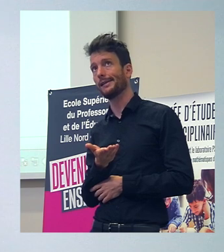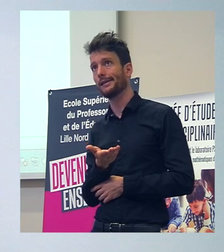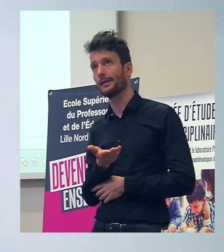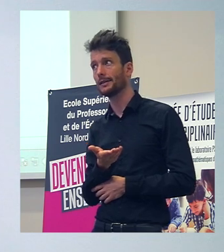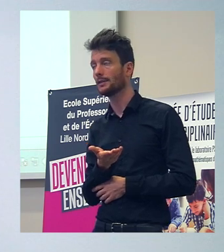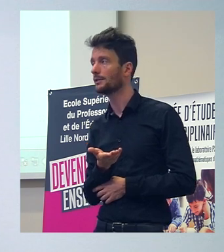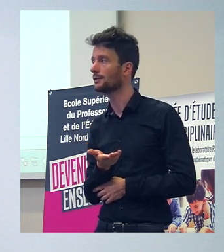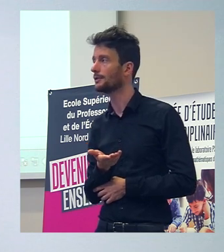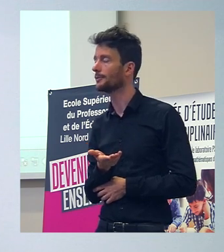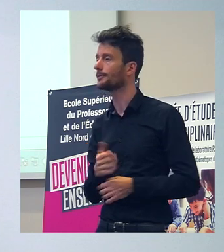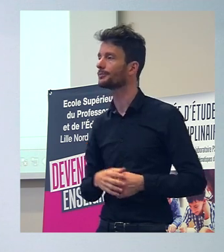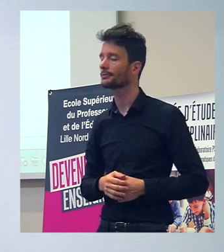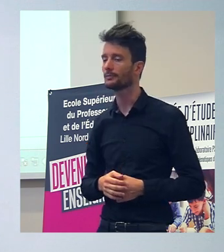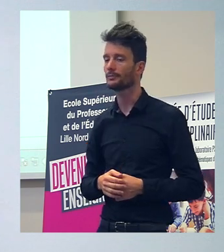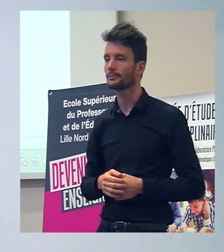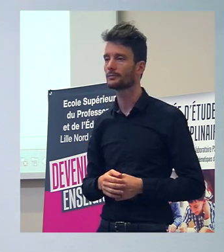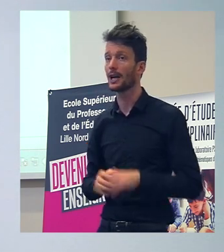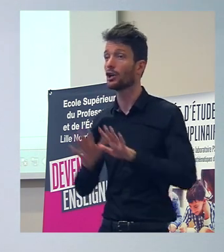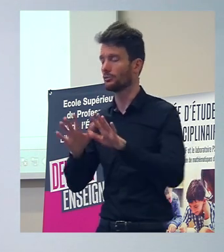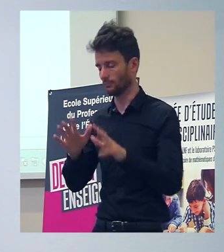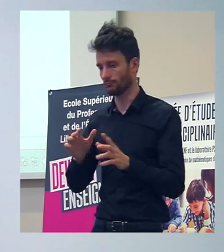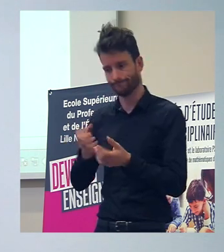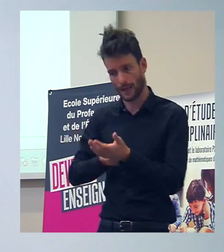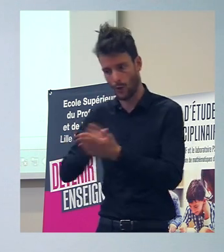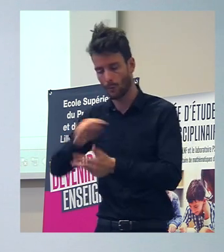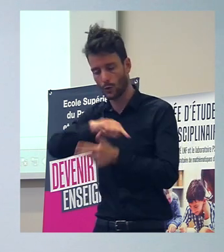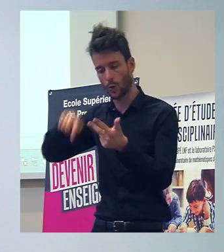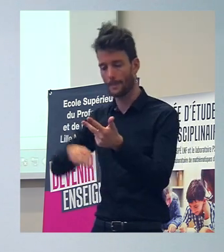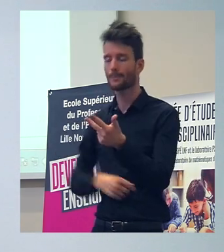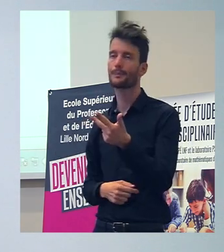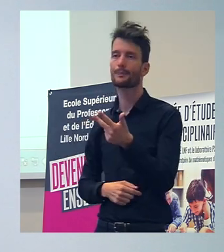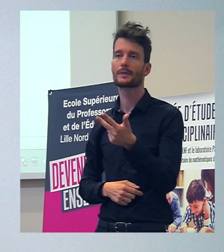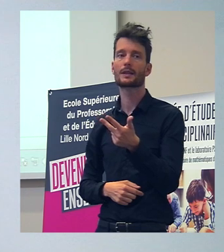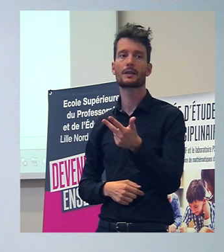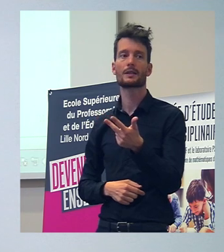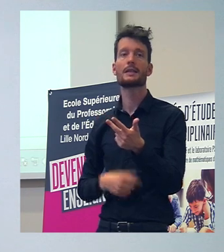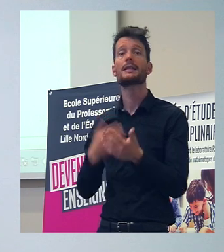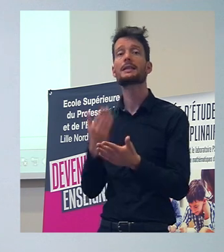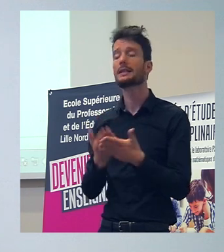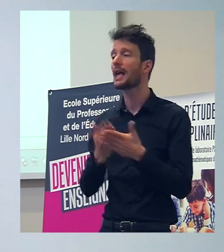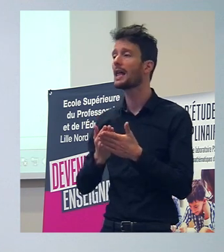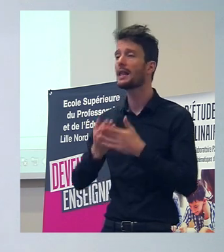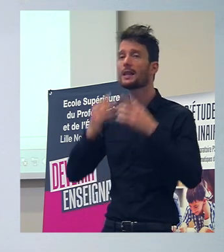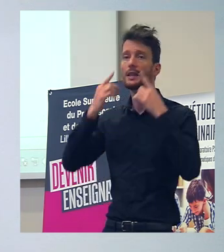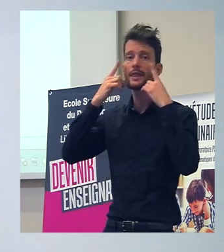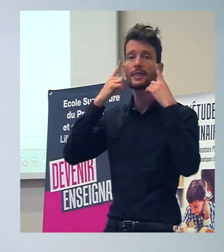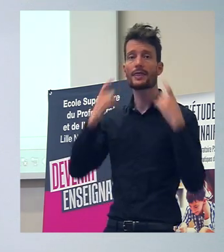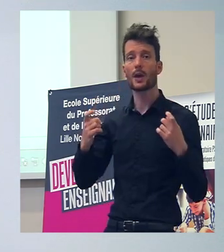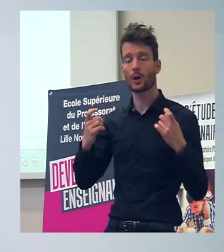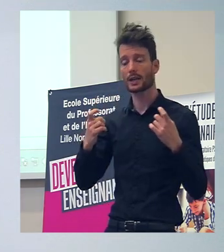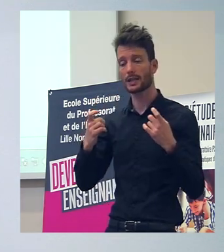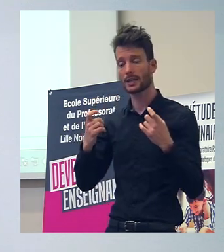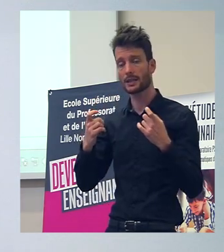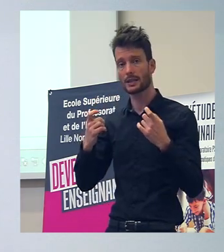Je voudrais vous dire que trois choses. D'abord, ce sont des théories du développement du